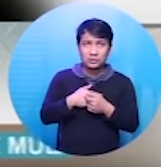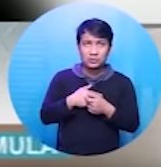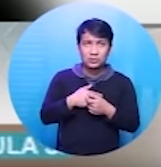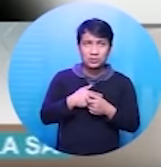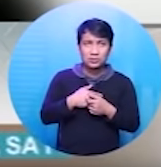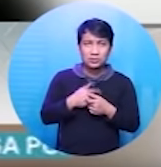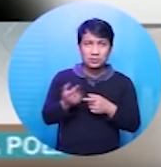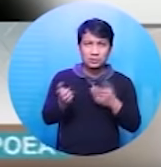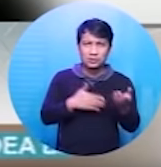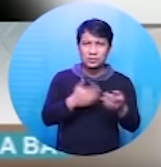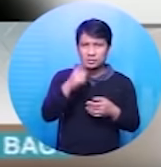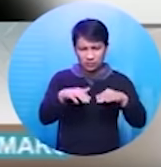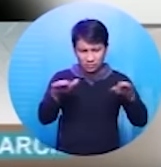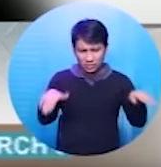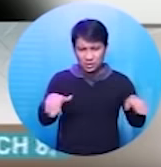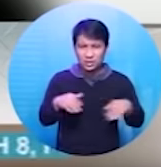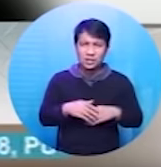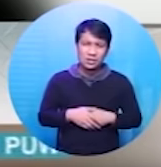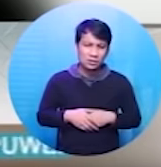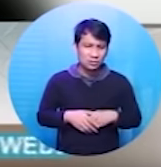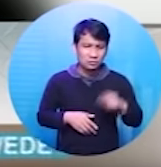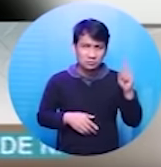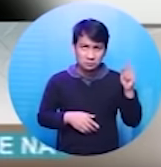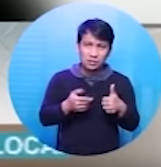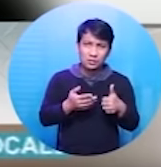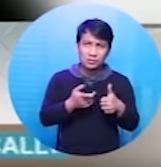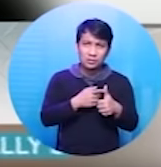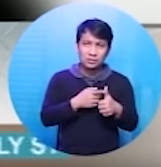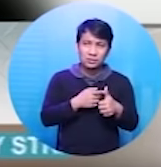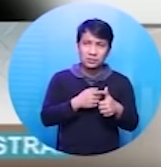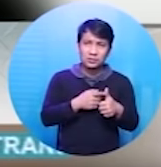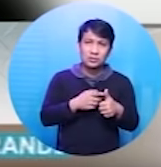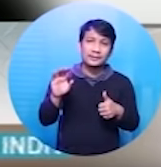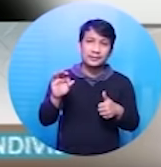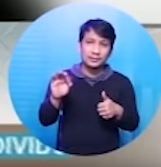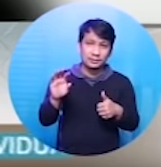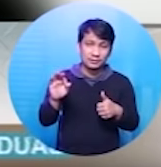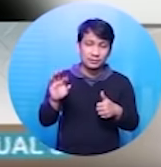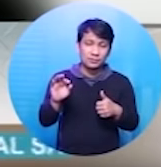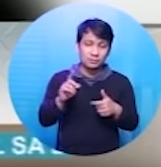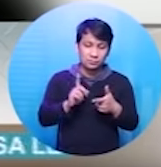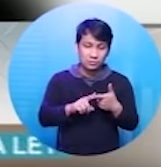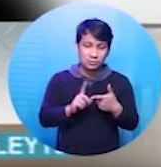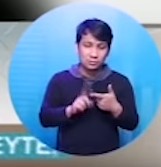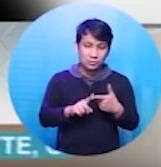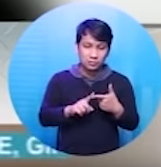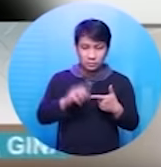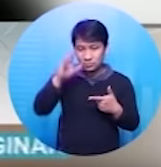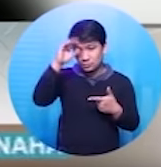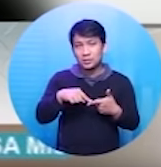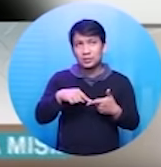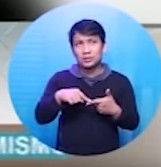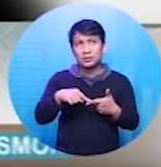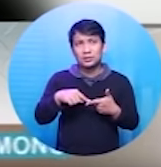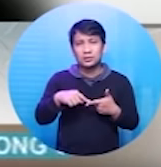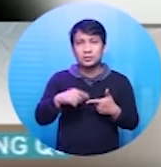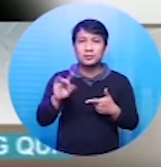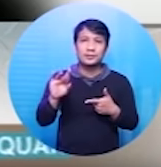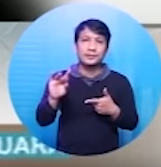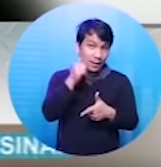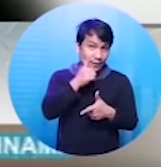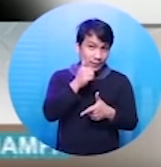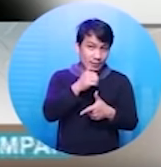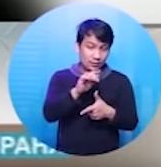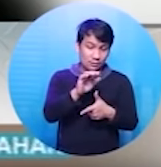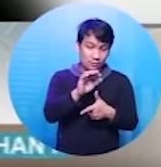Okay, ilang taon po yung mga bata? Yung panganay po, magna-19. Okay. Tapos po yung lalaki ko pong anak, mag-i-18